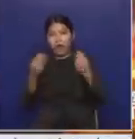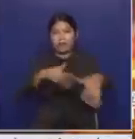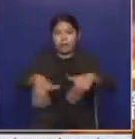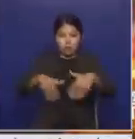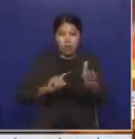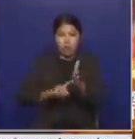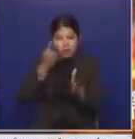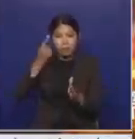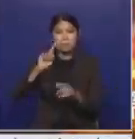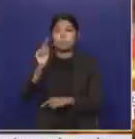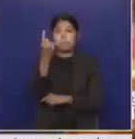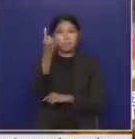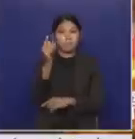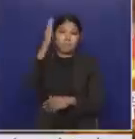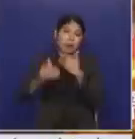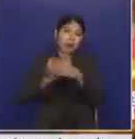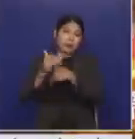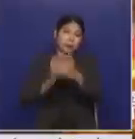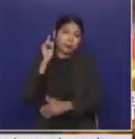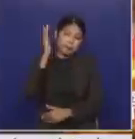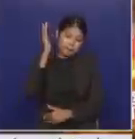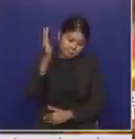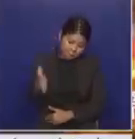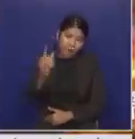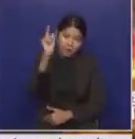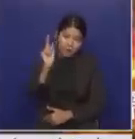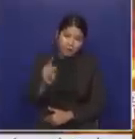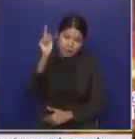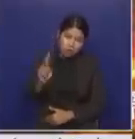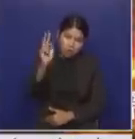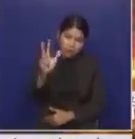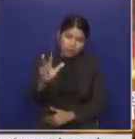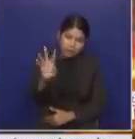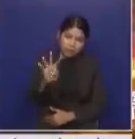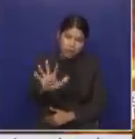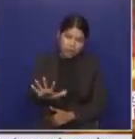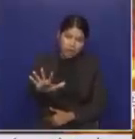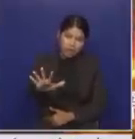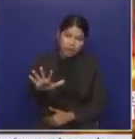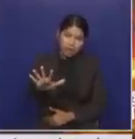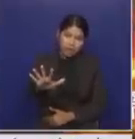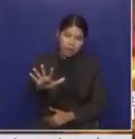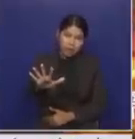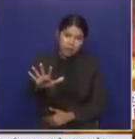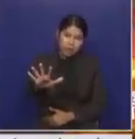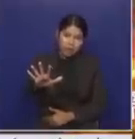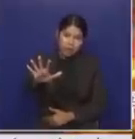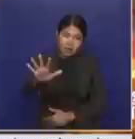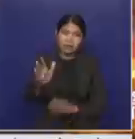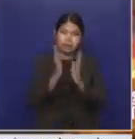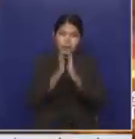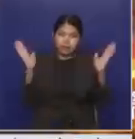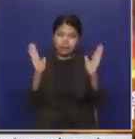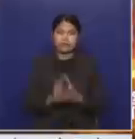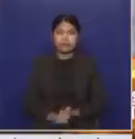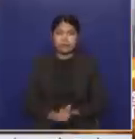ได้นับอนาคตของพวกเขาไปข้างหน้า one twothree four Find 5ขอขอบพระคุณครับ